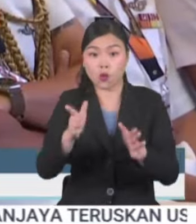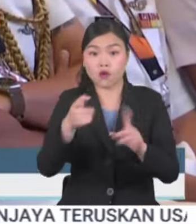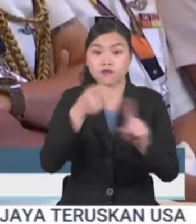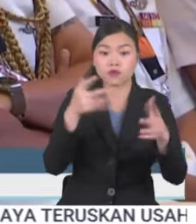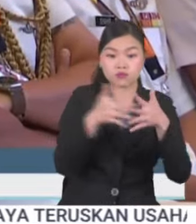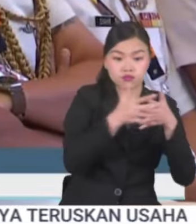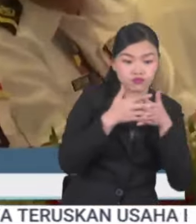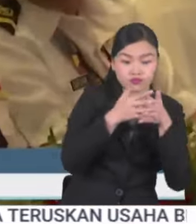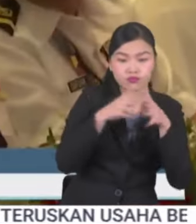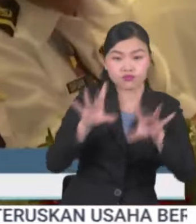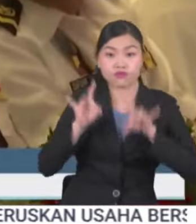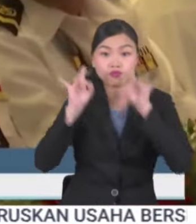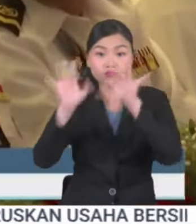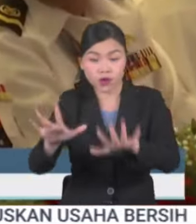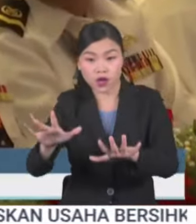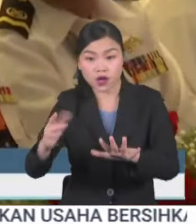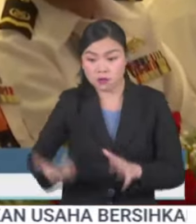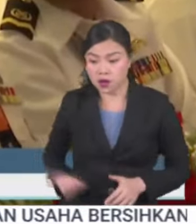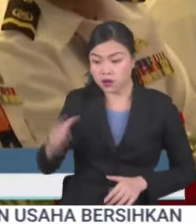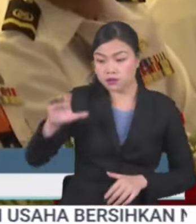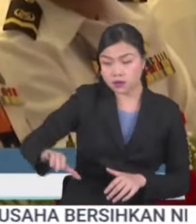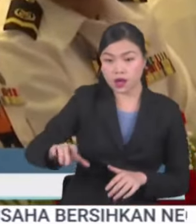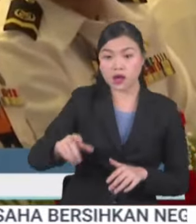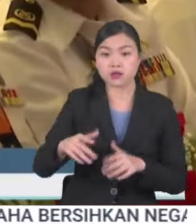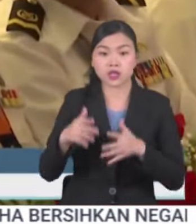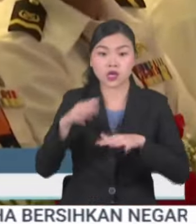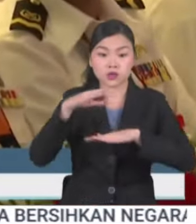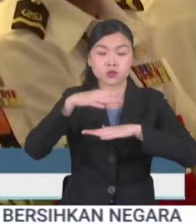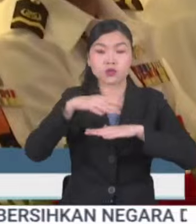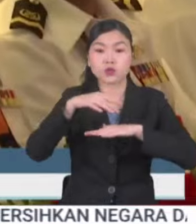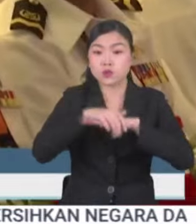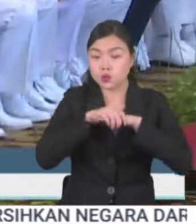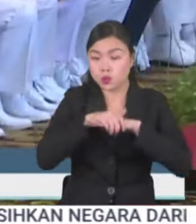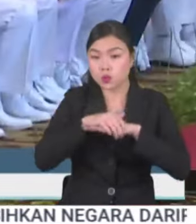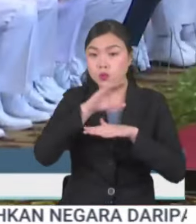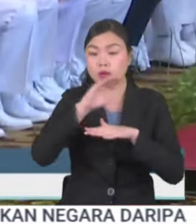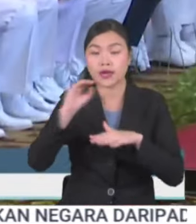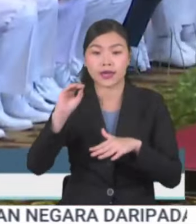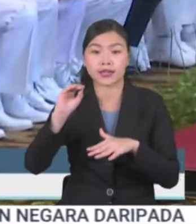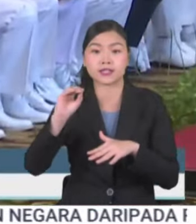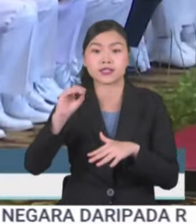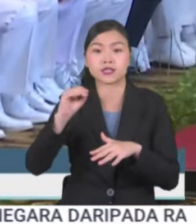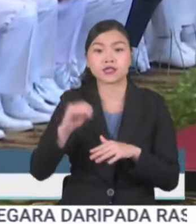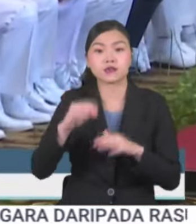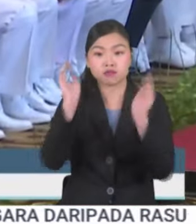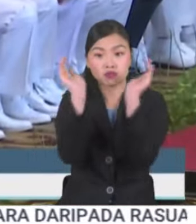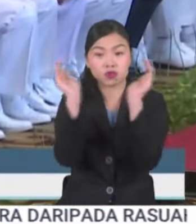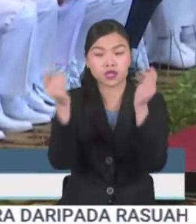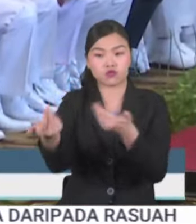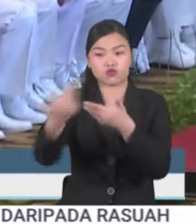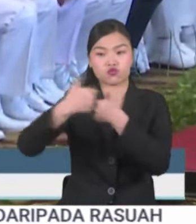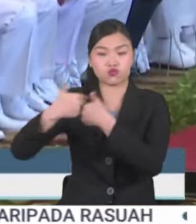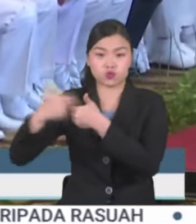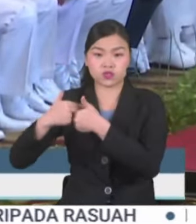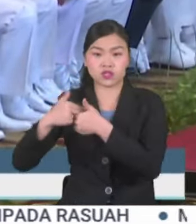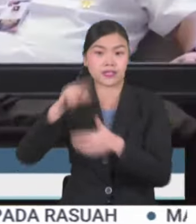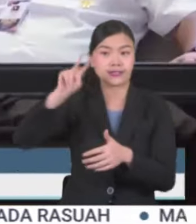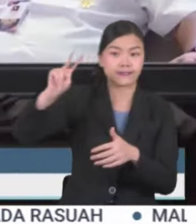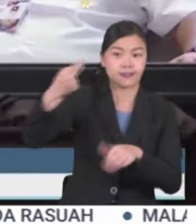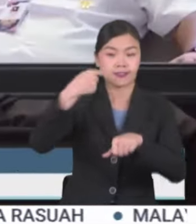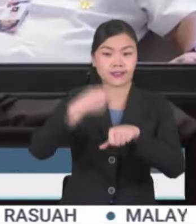Syarikat Australia Bangladesh Britain dan Brunei Darussalam menyertai persidangan ini yang merupakan anjuran kali kedua